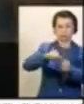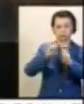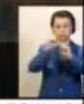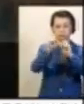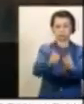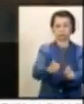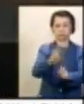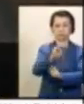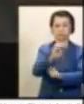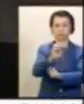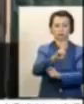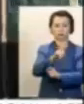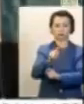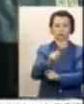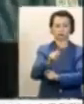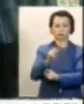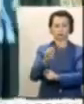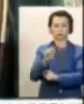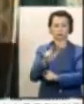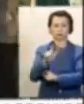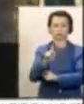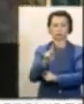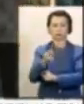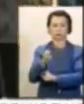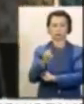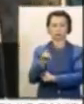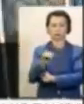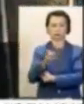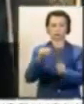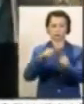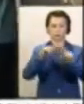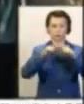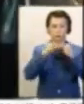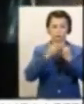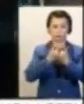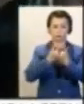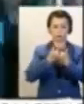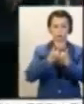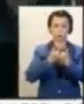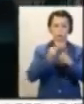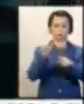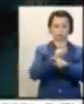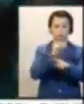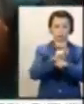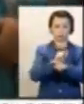anugerah merit Ibnu Khaldun 2018 kepada Persatuan Pengguna Pulau Pinang, KEP.